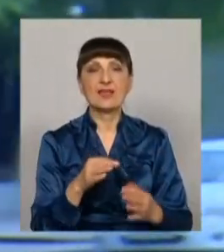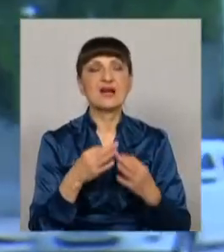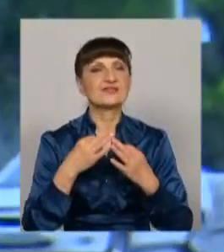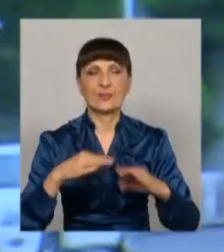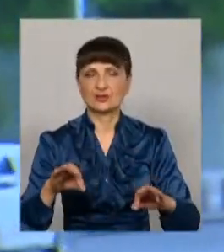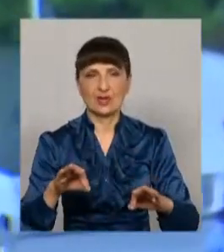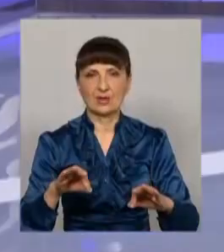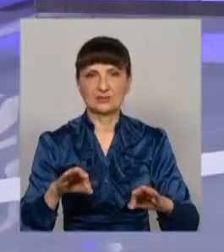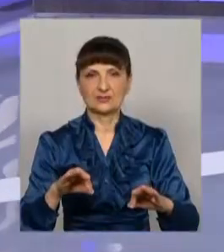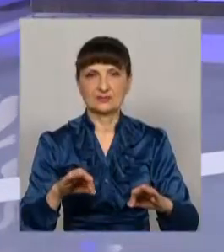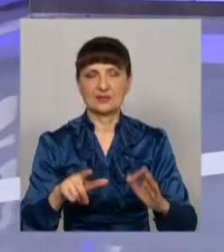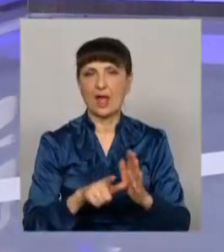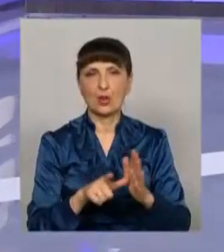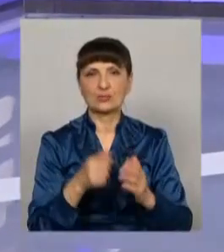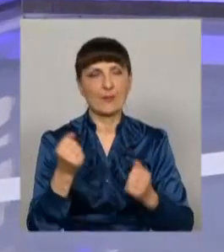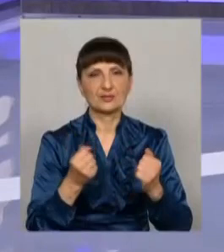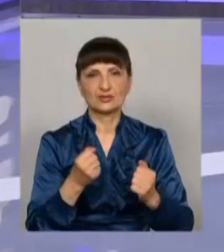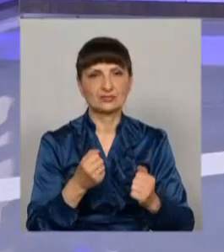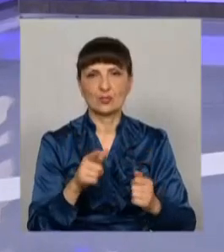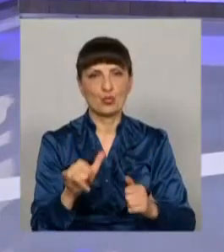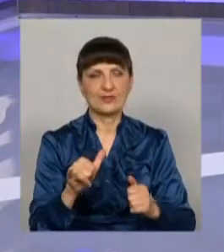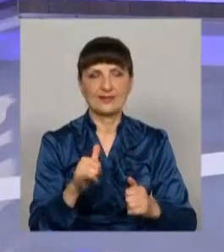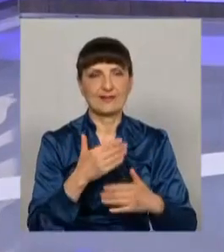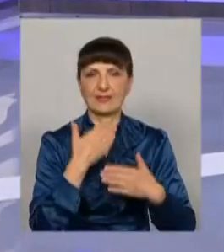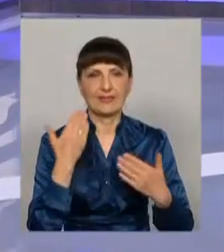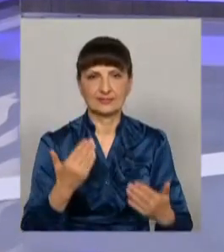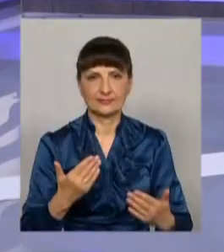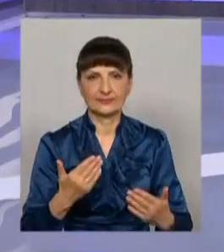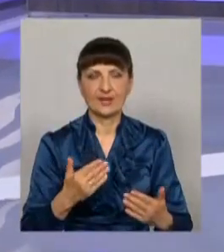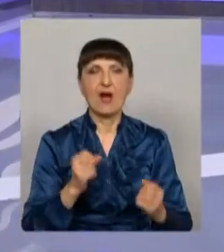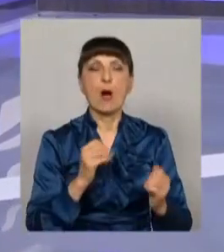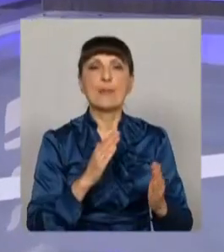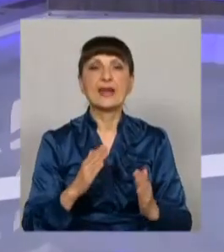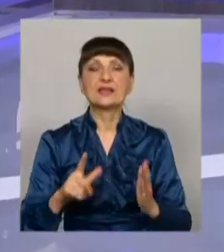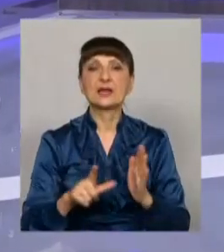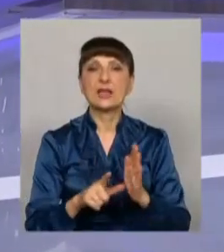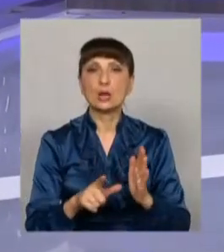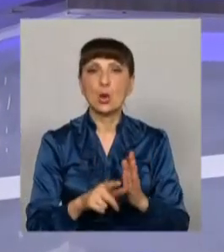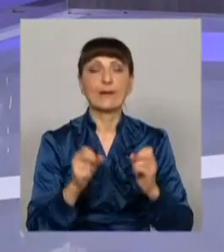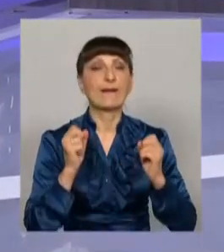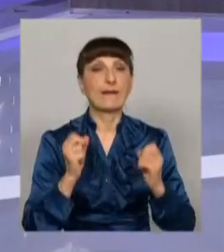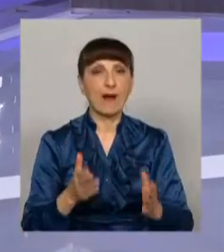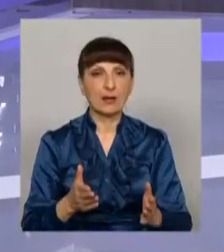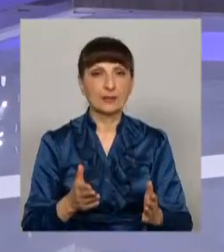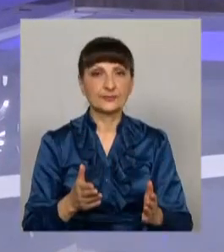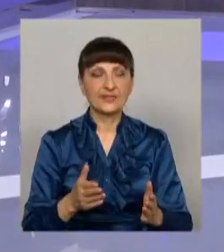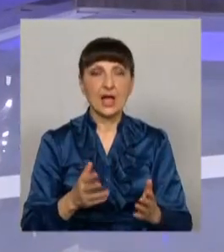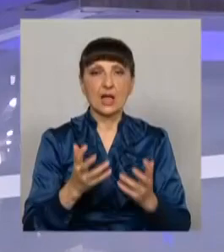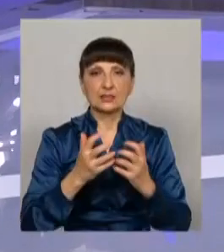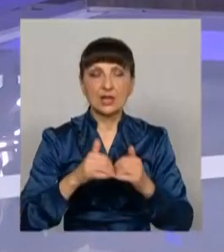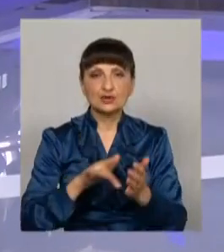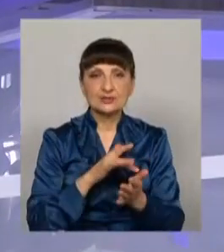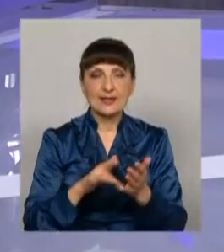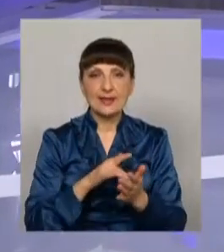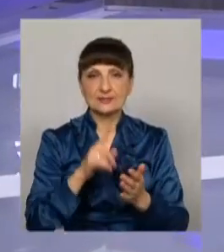освобождаются по одному автотранспорту, который владеют. Порядок обложения, данный налог начисляется в месячных